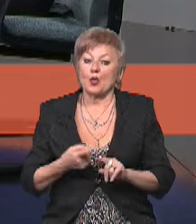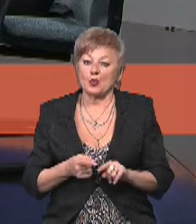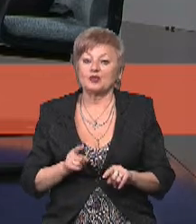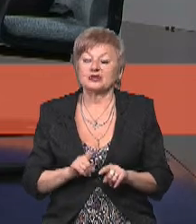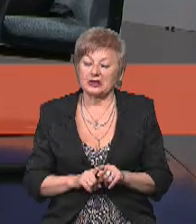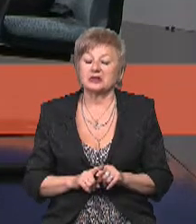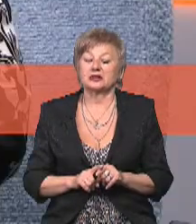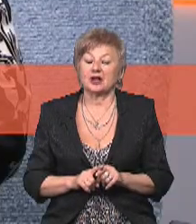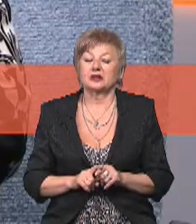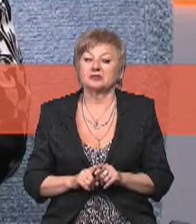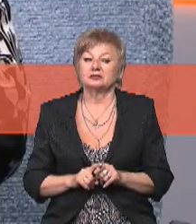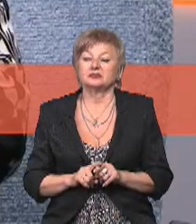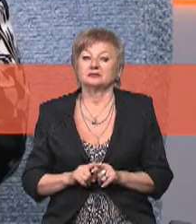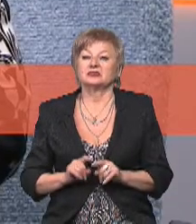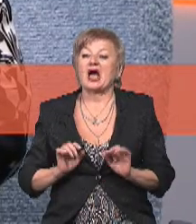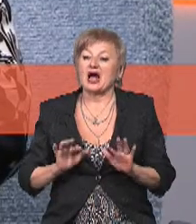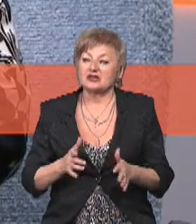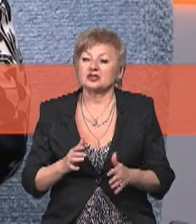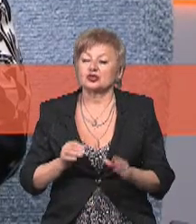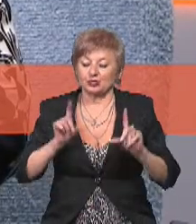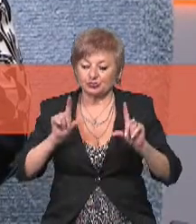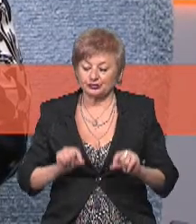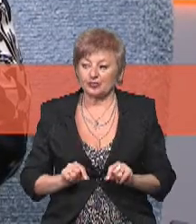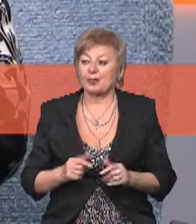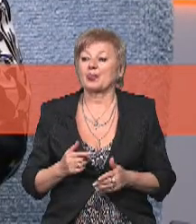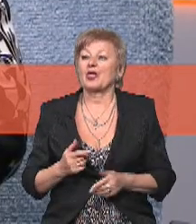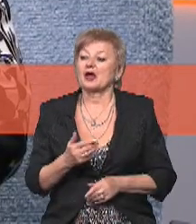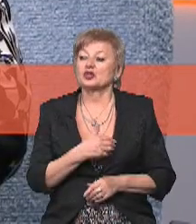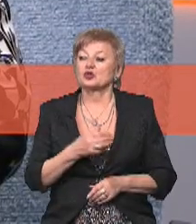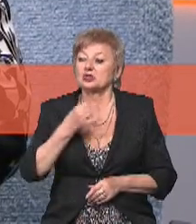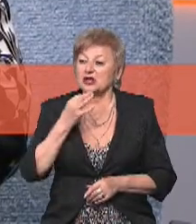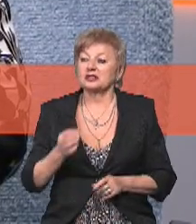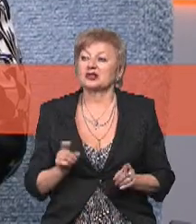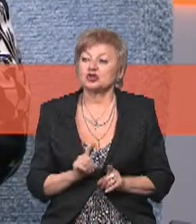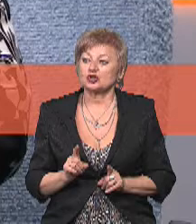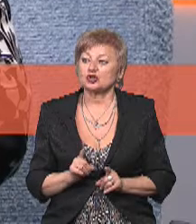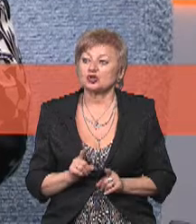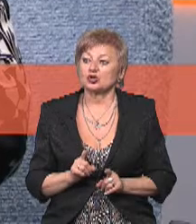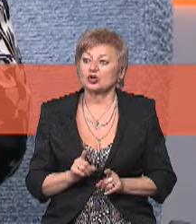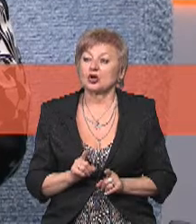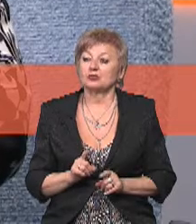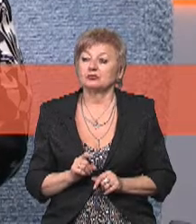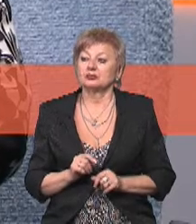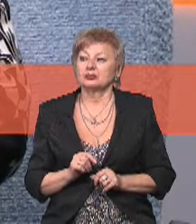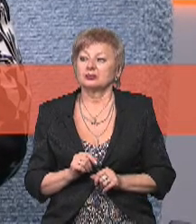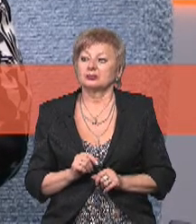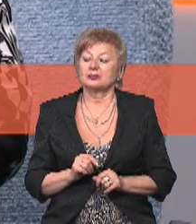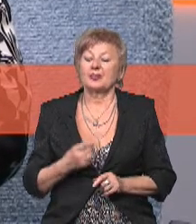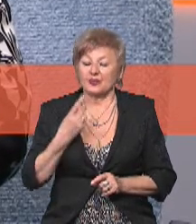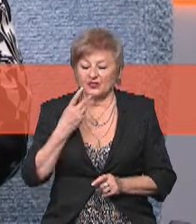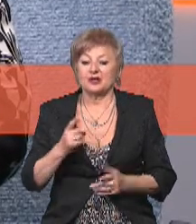енергетична незалежність», от я маю стурбованість про те, що знову ж таки на